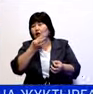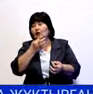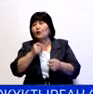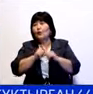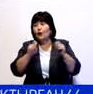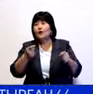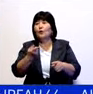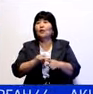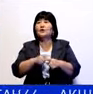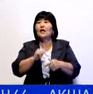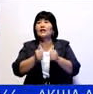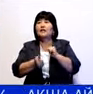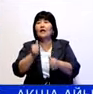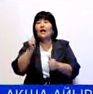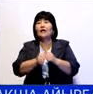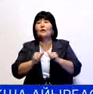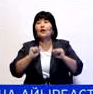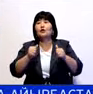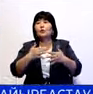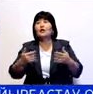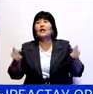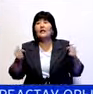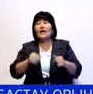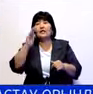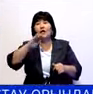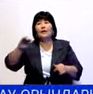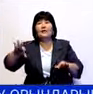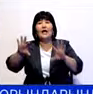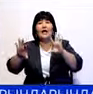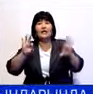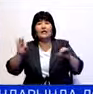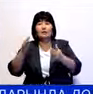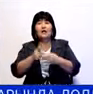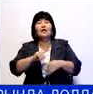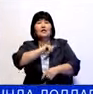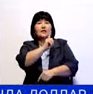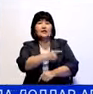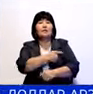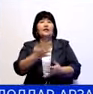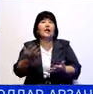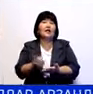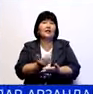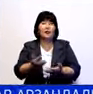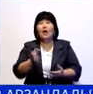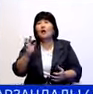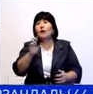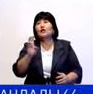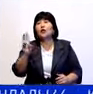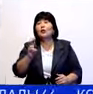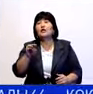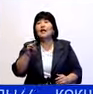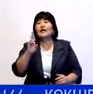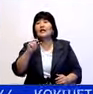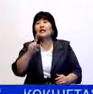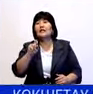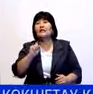жарыс арқылы біз әрбір спорт түріне лайықты балаларды іріктеп аламыз. Шын мықтыларды анықтаймыз. Батыржан Нұрғожа Жәлел Қизатов